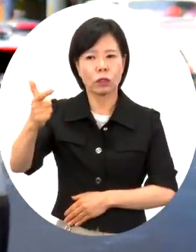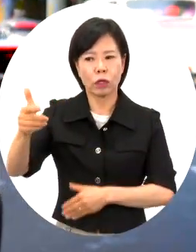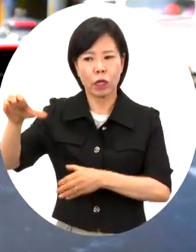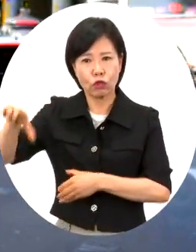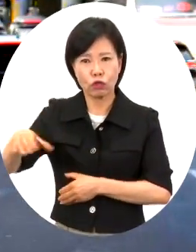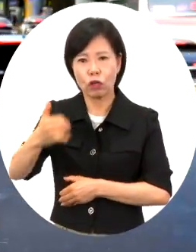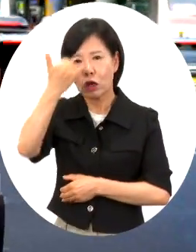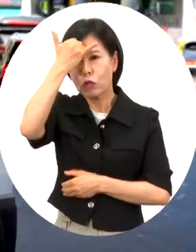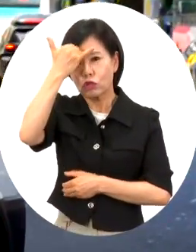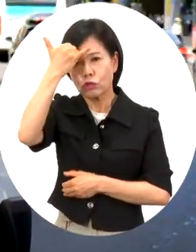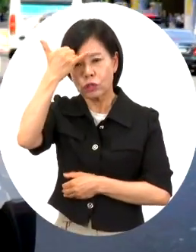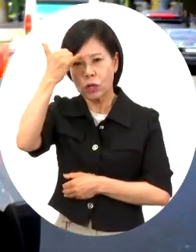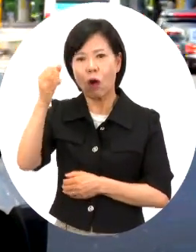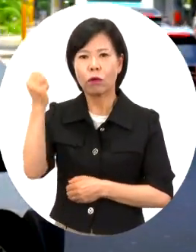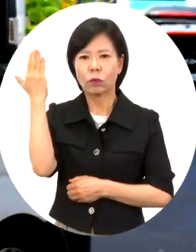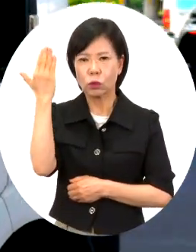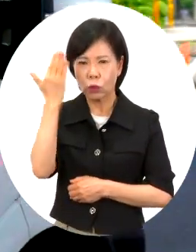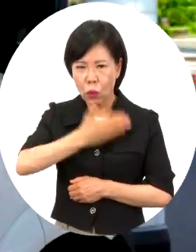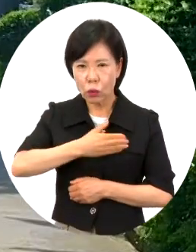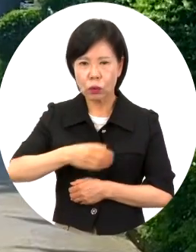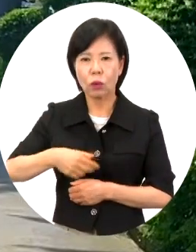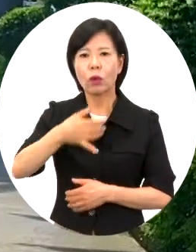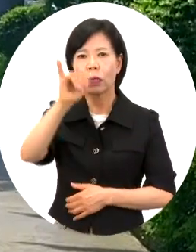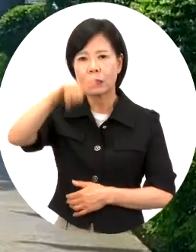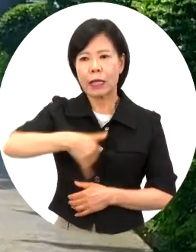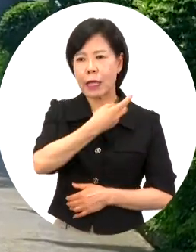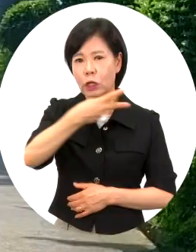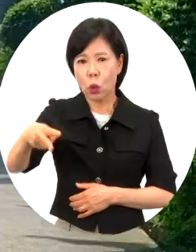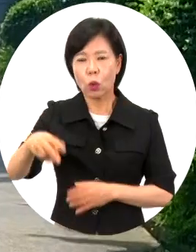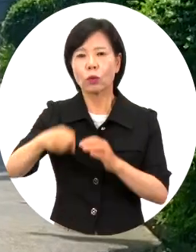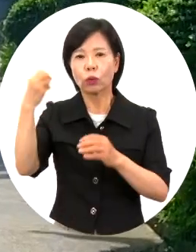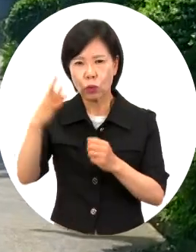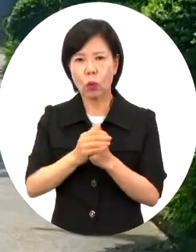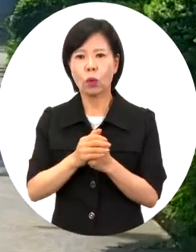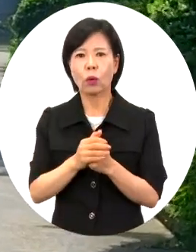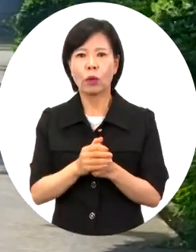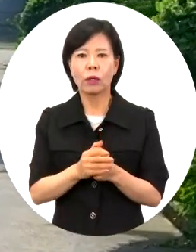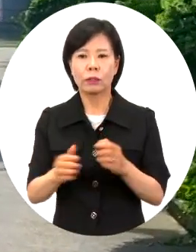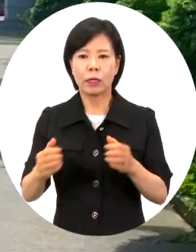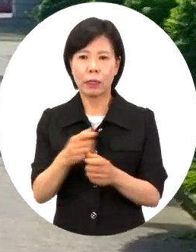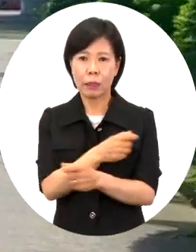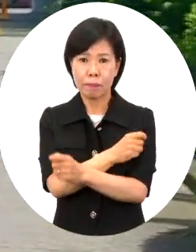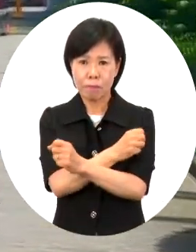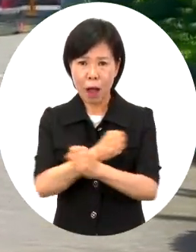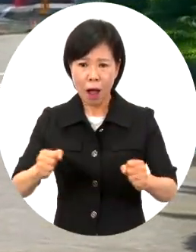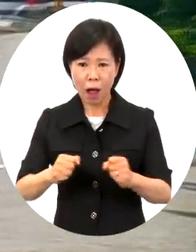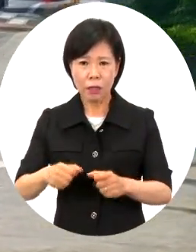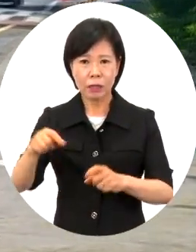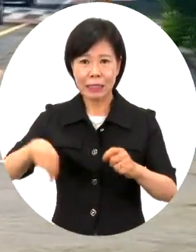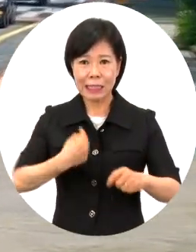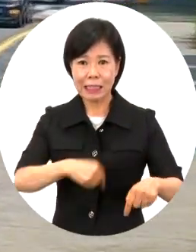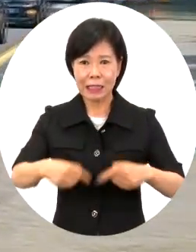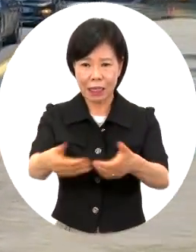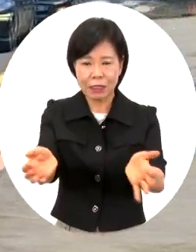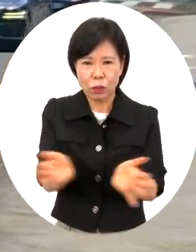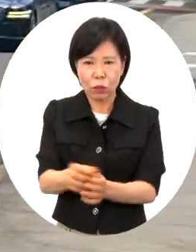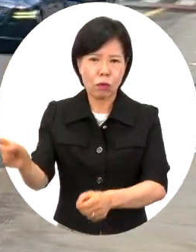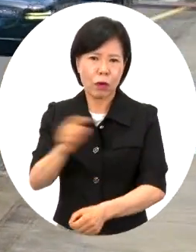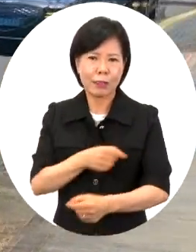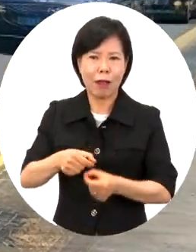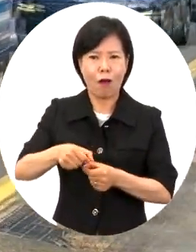36개 지구 중 충청, 세종, 대전을 연결하는 충청권 지구 다음으로 길고 단일 광역지방단체로는 가장